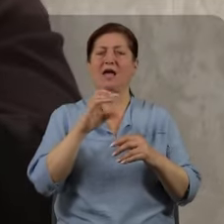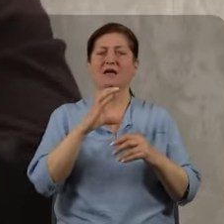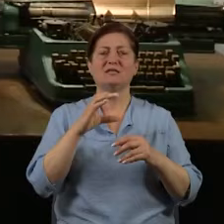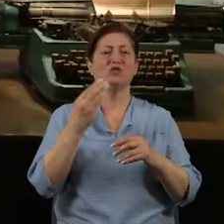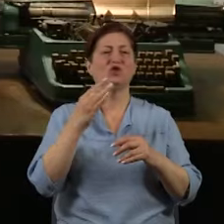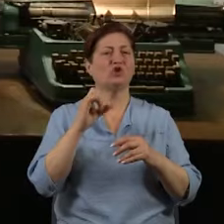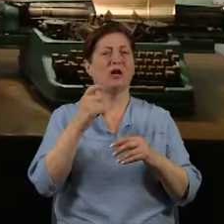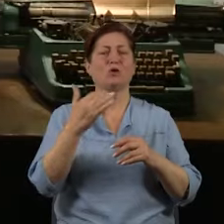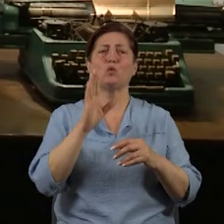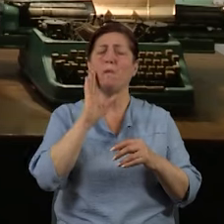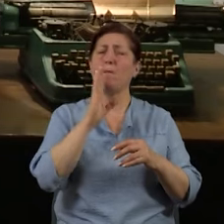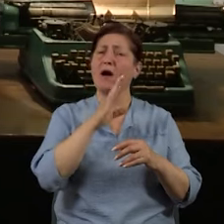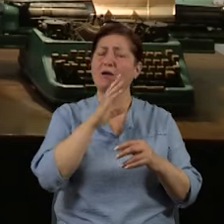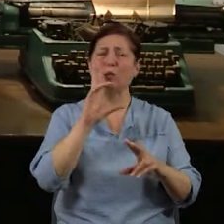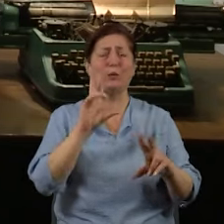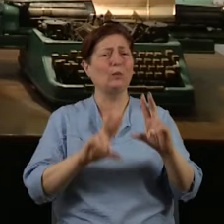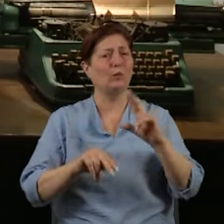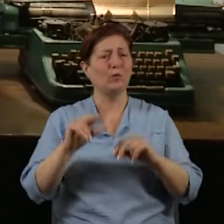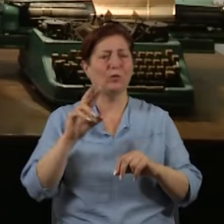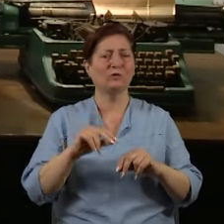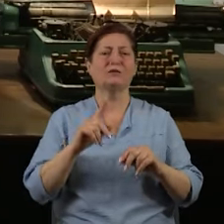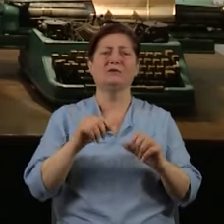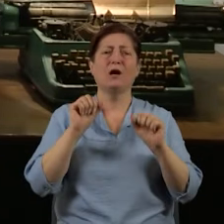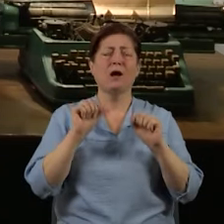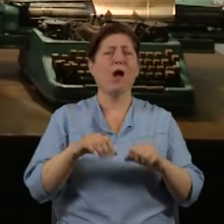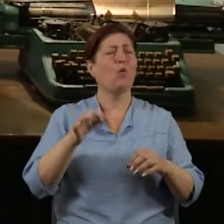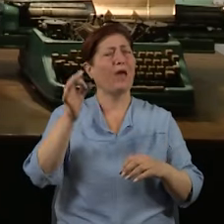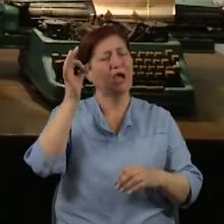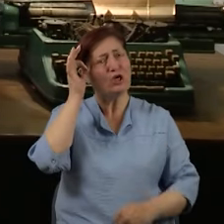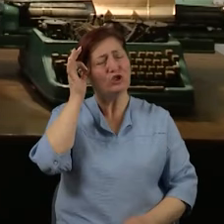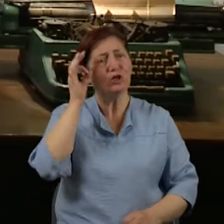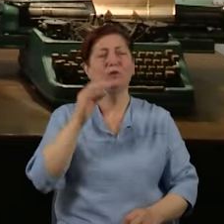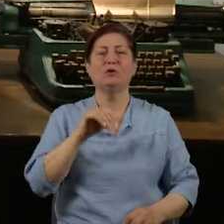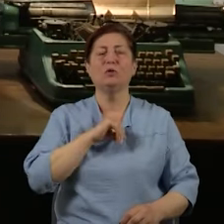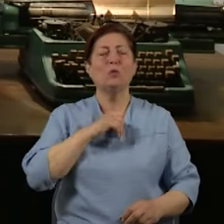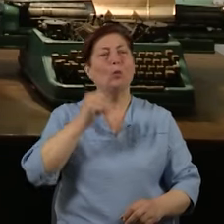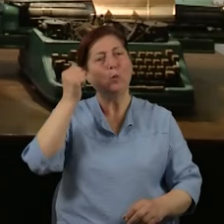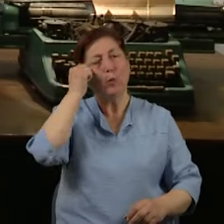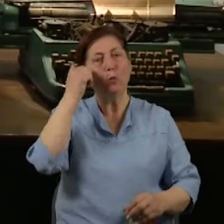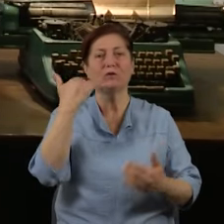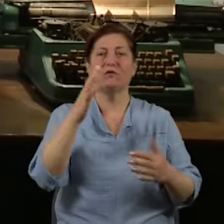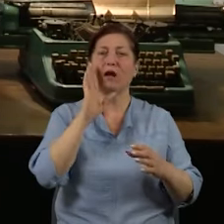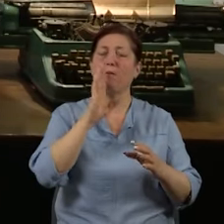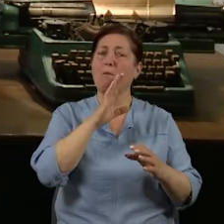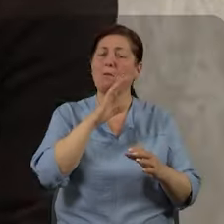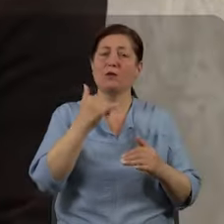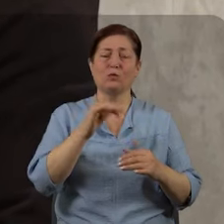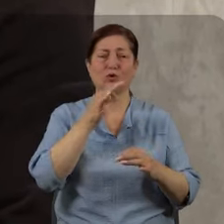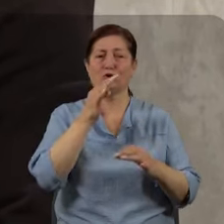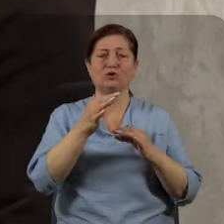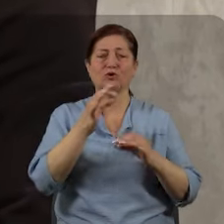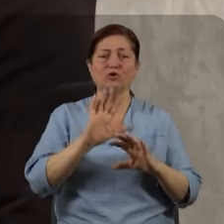«Հուշարձան մայրիկիսը», գուցե շատեր այլ բանաստեղծություններ էլ կարող է հիշեն, «Հուշարձան մայրիկիսը» այսօր չենք անդրադառնա, թեև կրկին